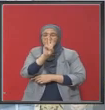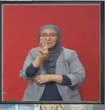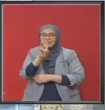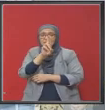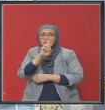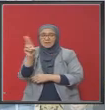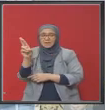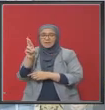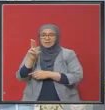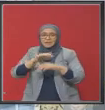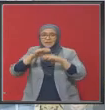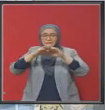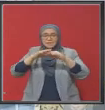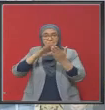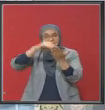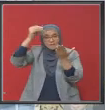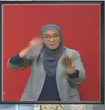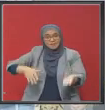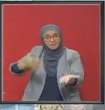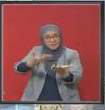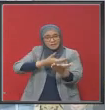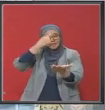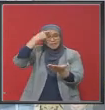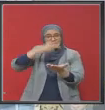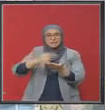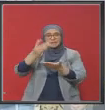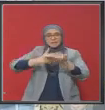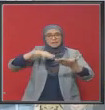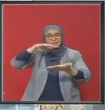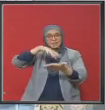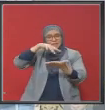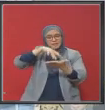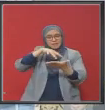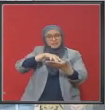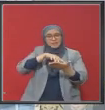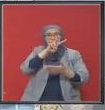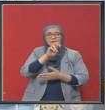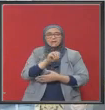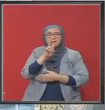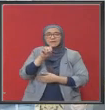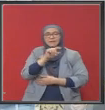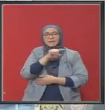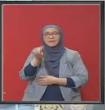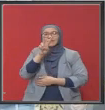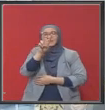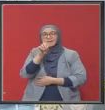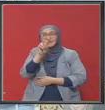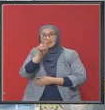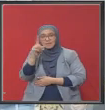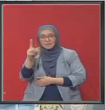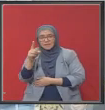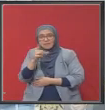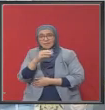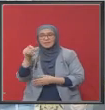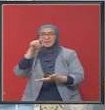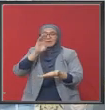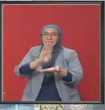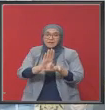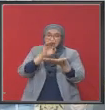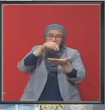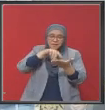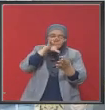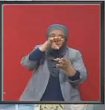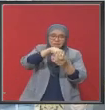76105 puluh tiga Plaza Baru Bagi sesi Academy 20-20-20 21 bantuan ini melibatkan penumpukan